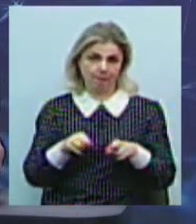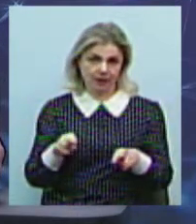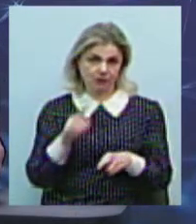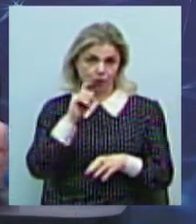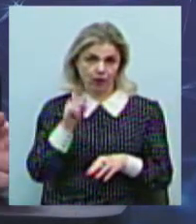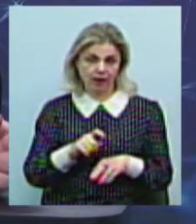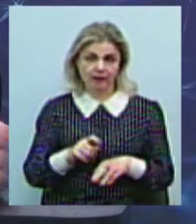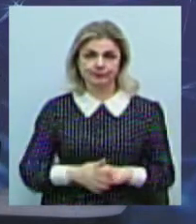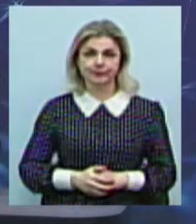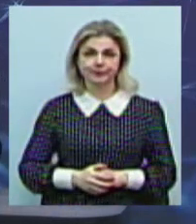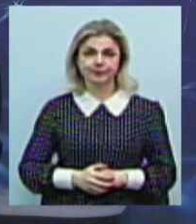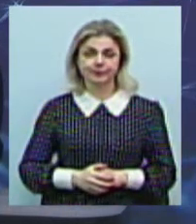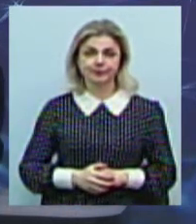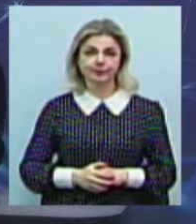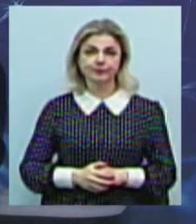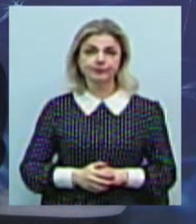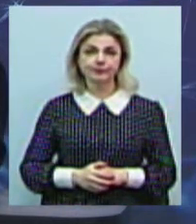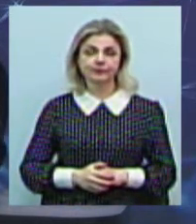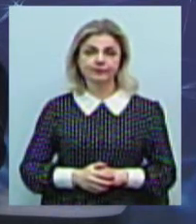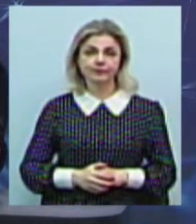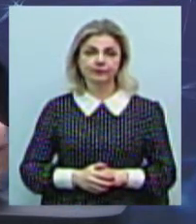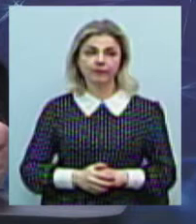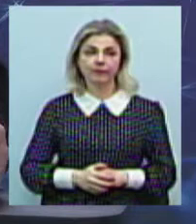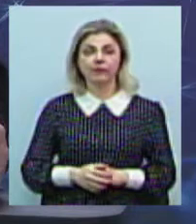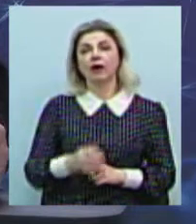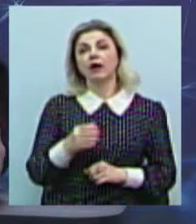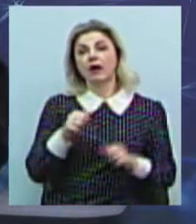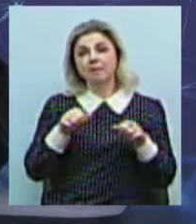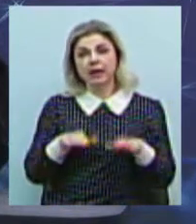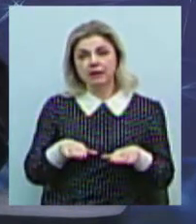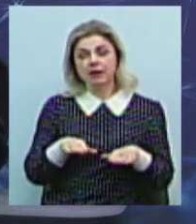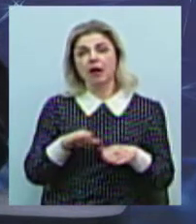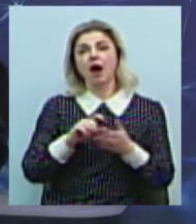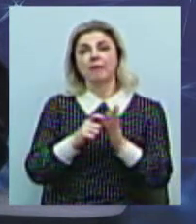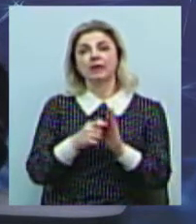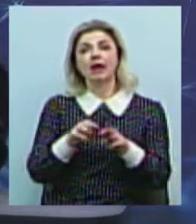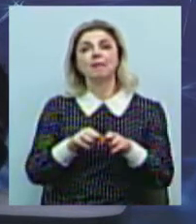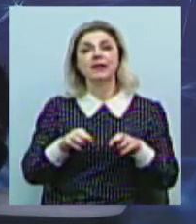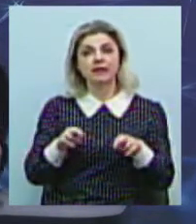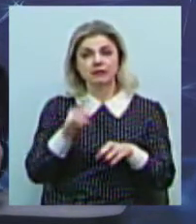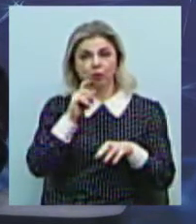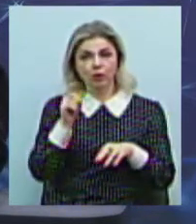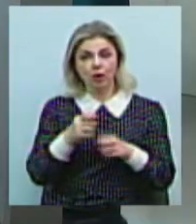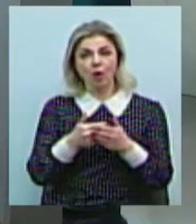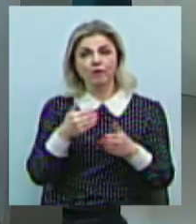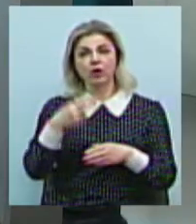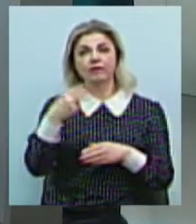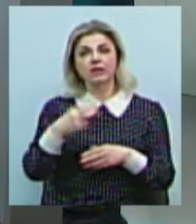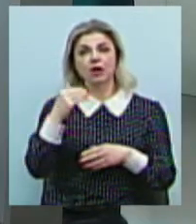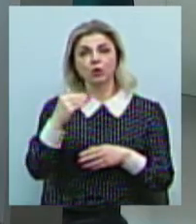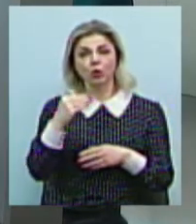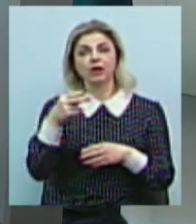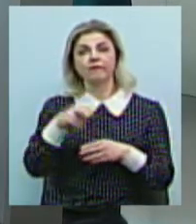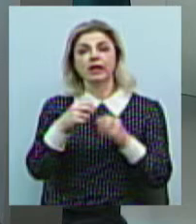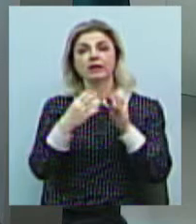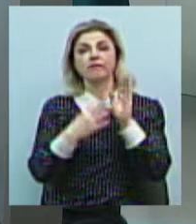України. І таким чином у нас прийнята постанова Кабінету Міністрів України від 20 лютого